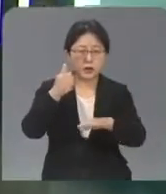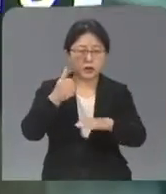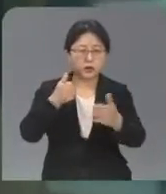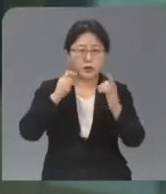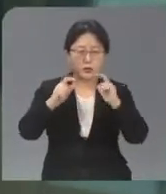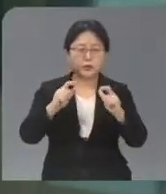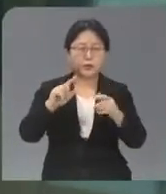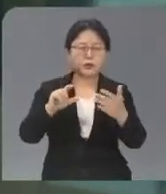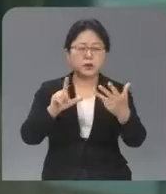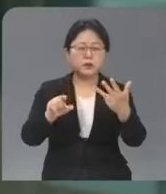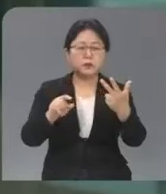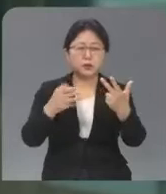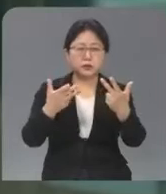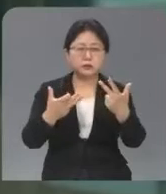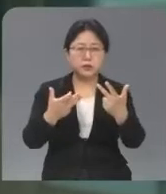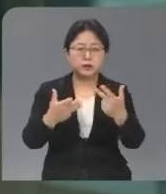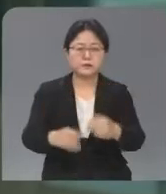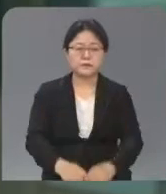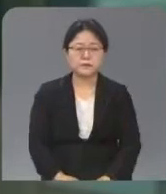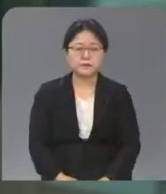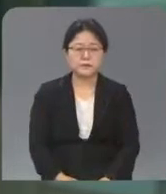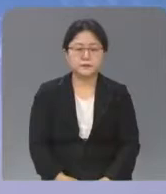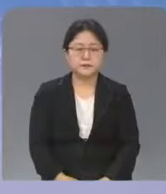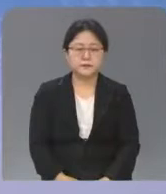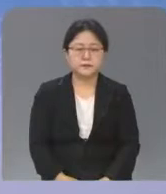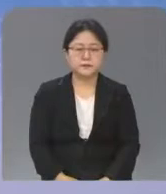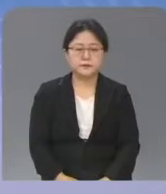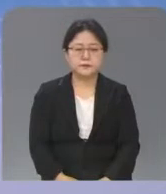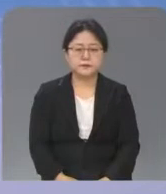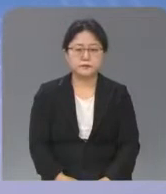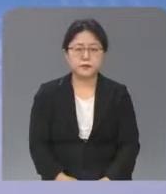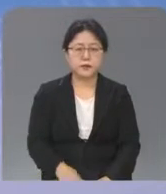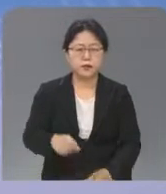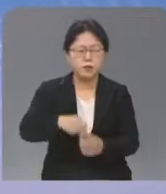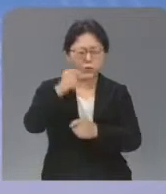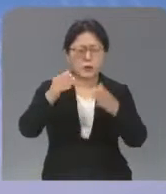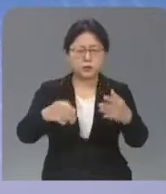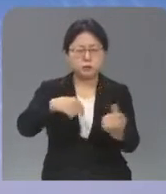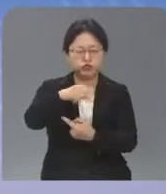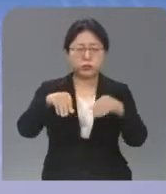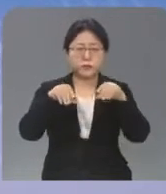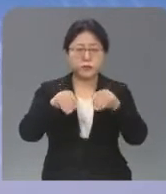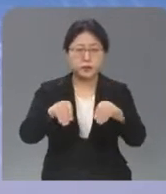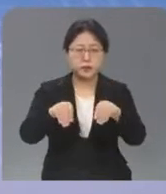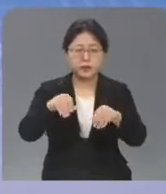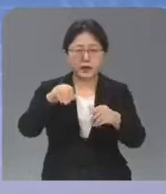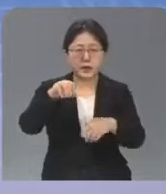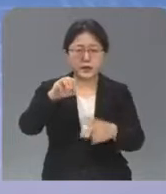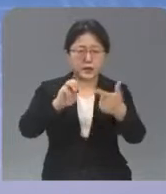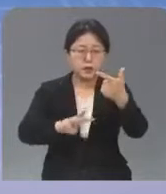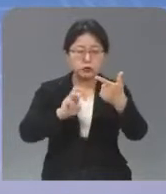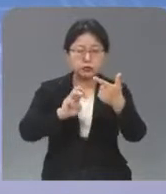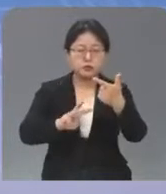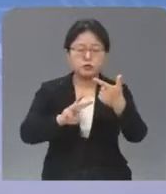등의 명목으로 200만 원을 받은 혐의로 기소돼 1심에서 징역 6개월에 집행유예 2년을